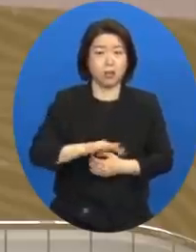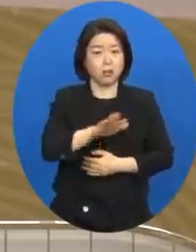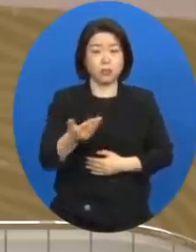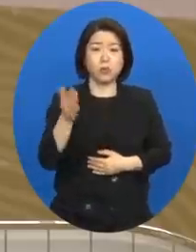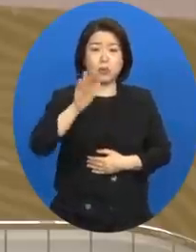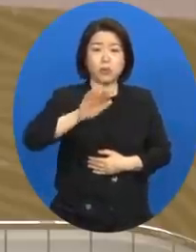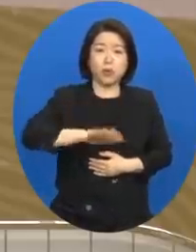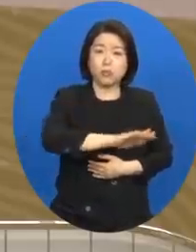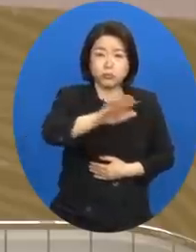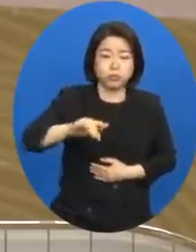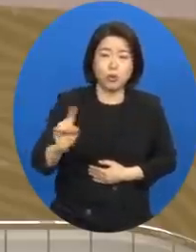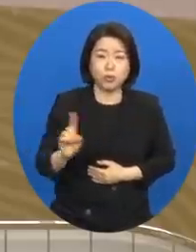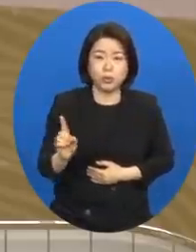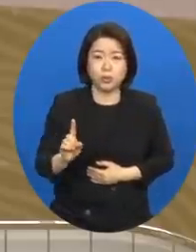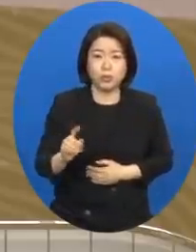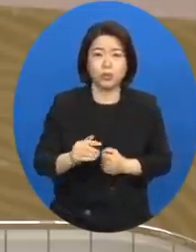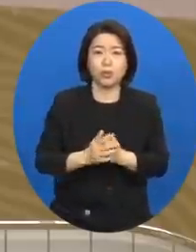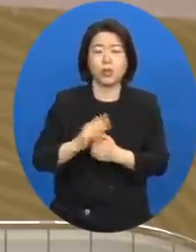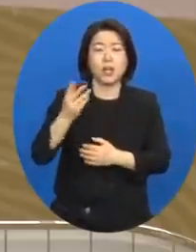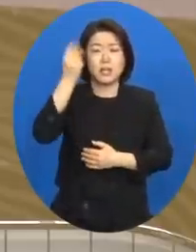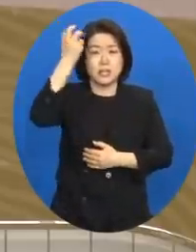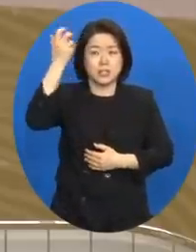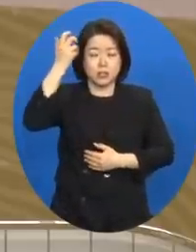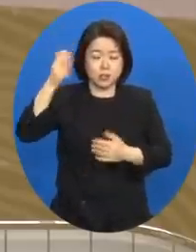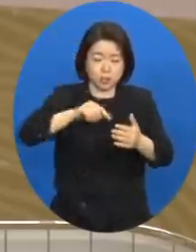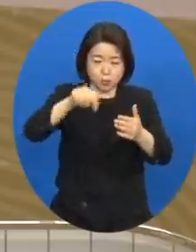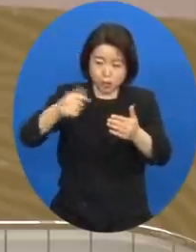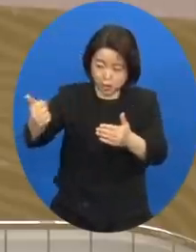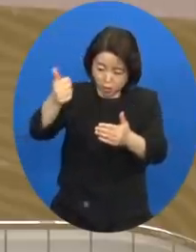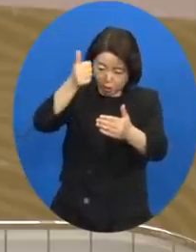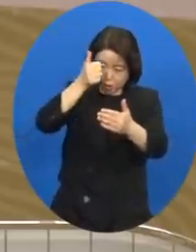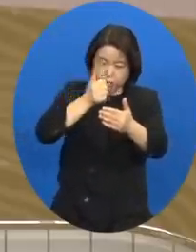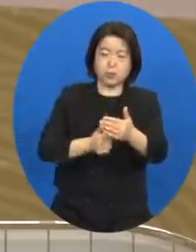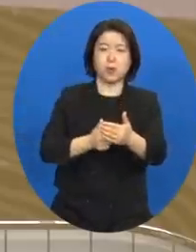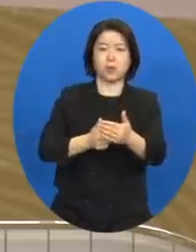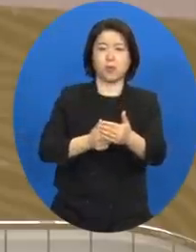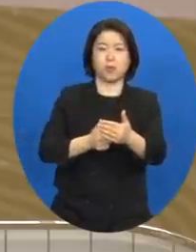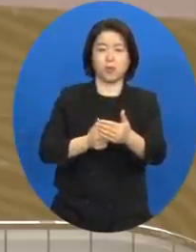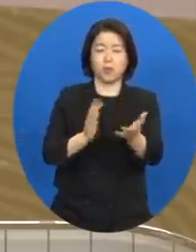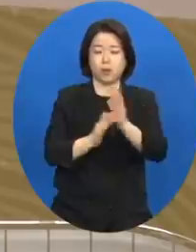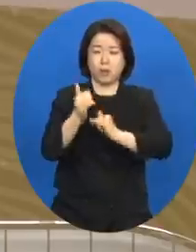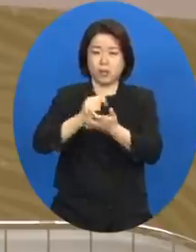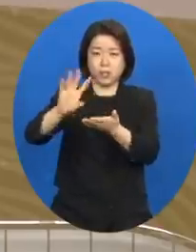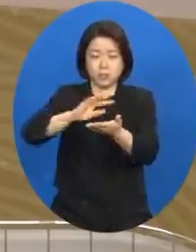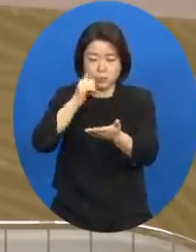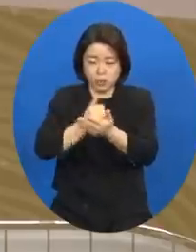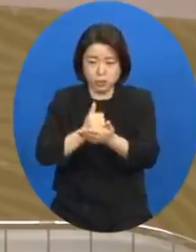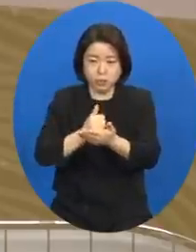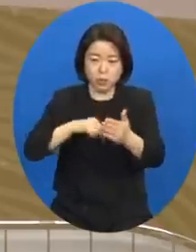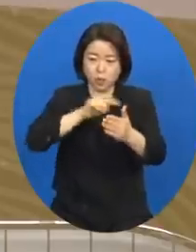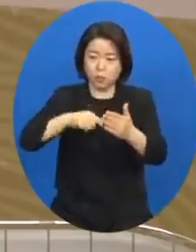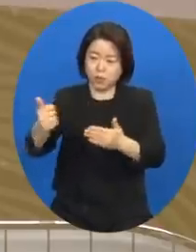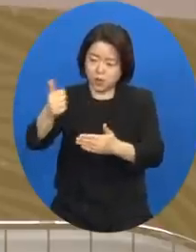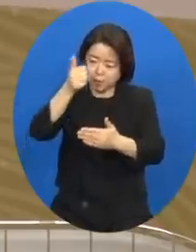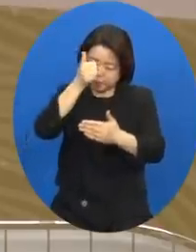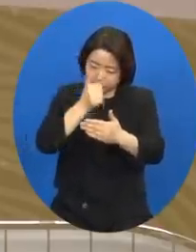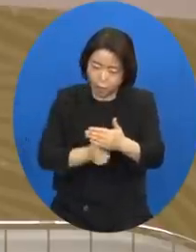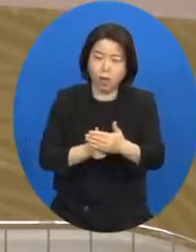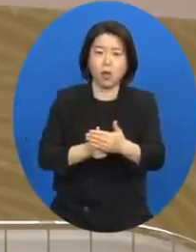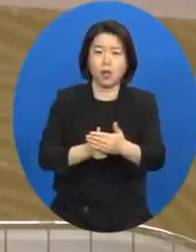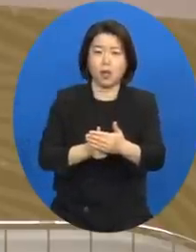어떻습니까? 우리는 성령이 우리 안에 임하시고 예수 그리스도께서 우리 안에 거하시는